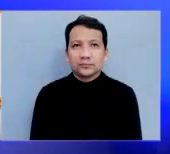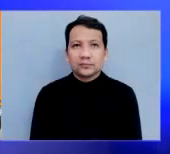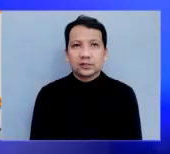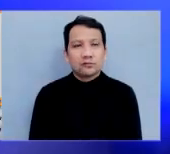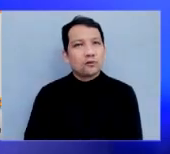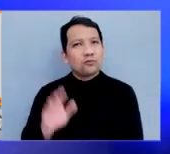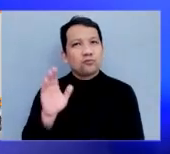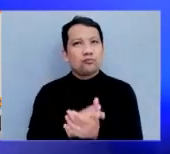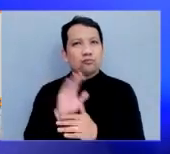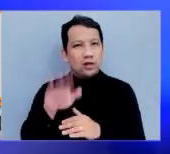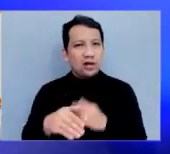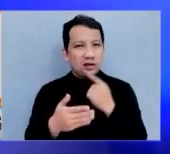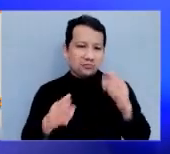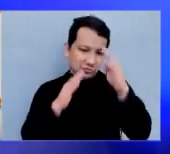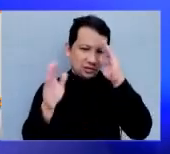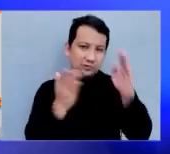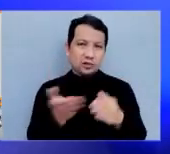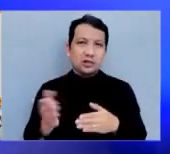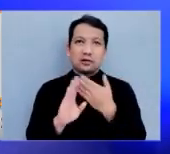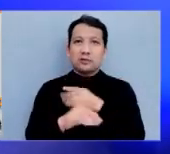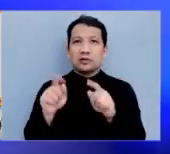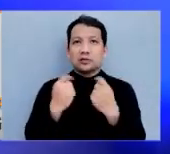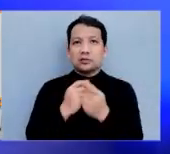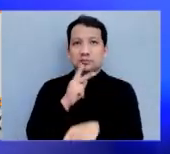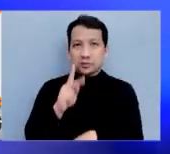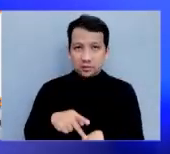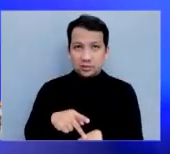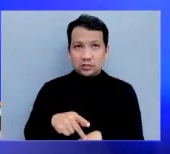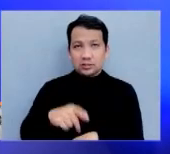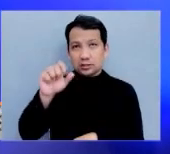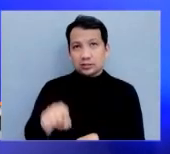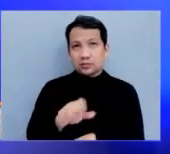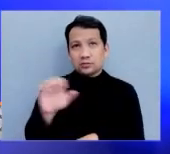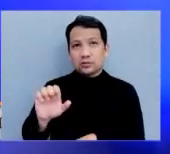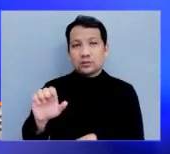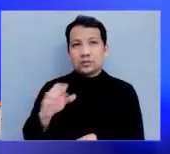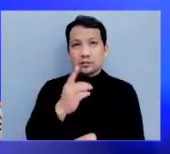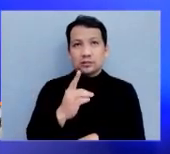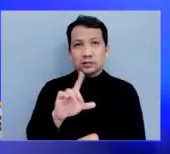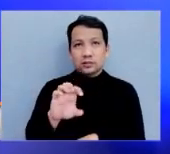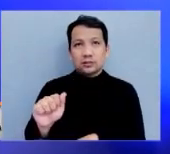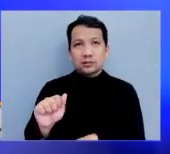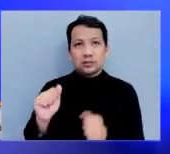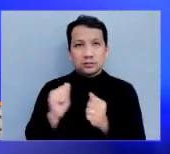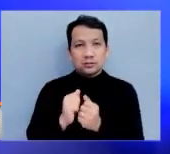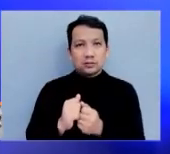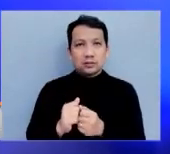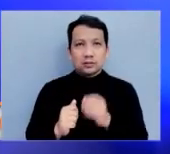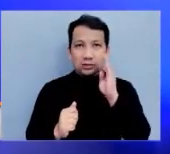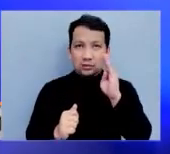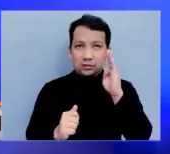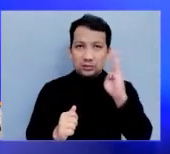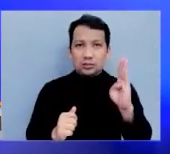Ito, mga kapatid, nandito na ang mga restback ng Team Pilipinas para sa Southeast Asia V-League. Balik ang tambalang Brian Bagunas at